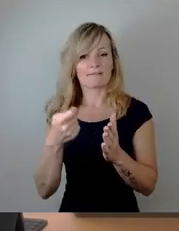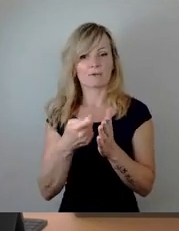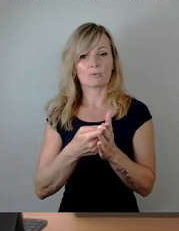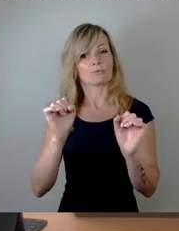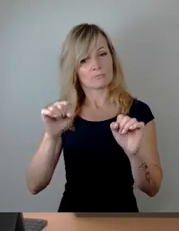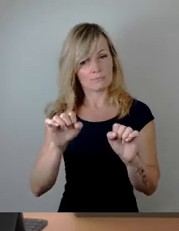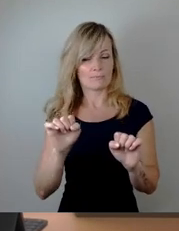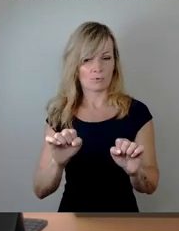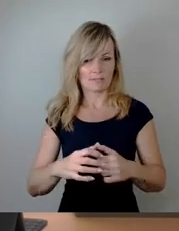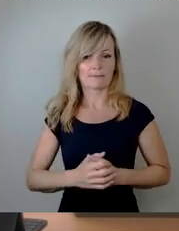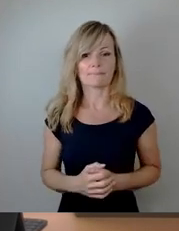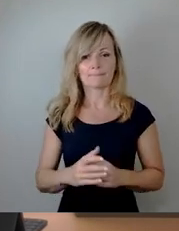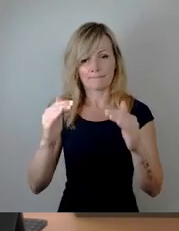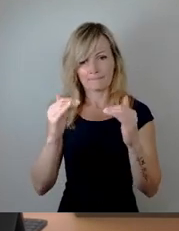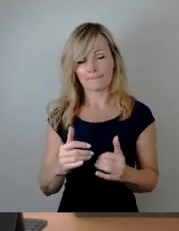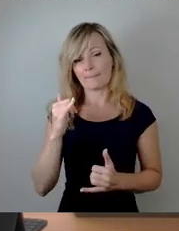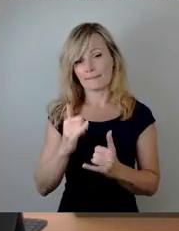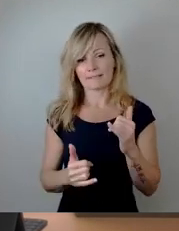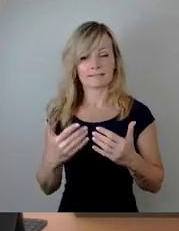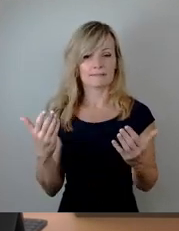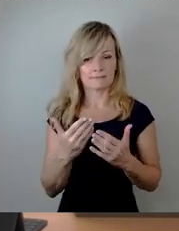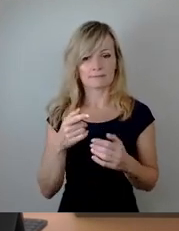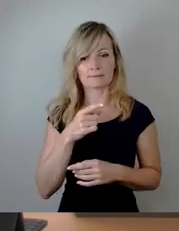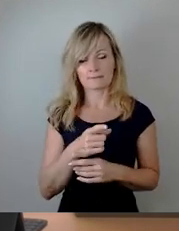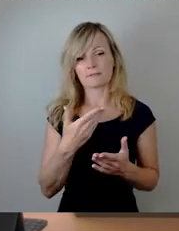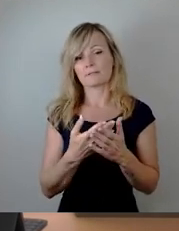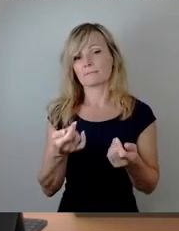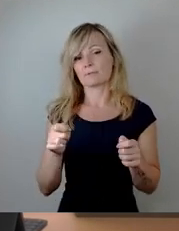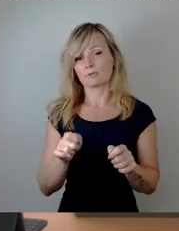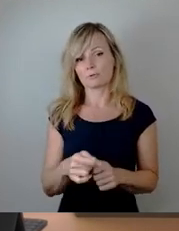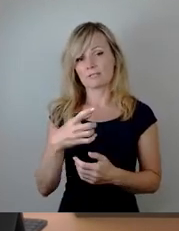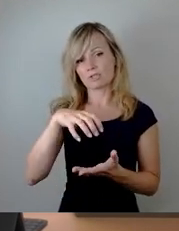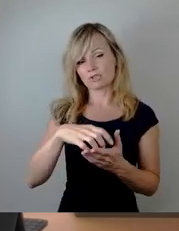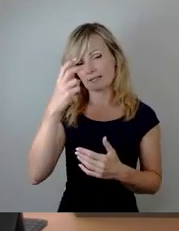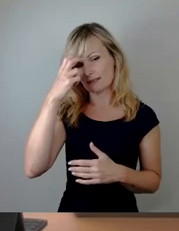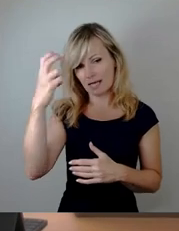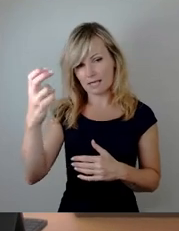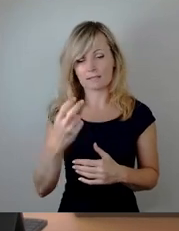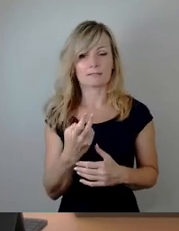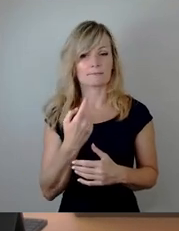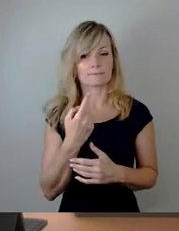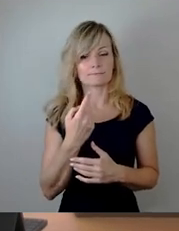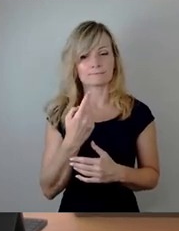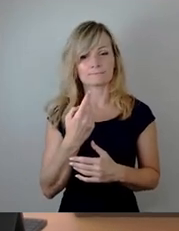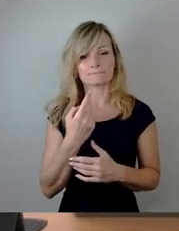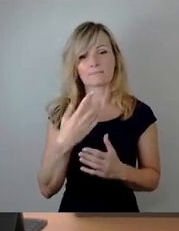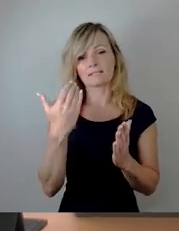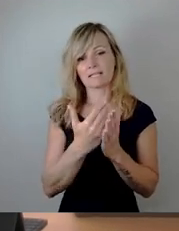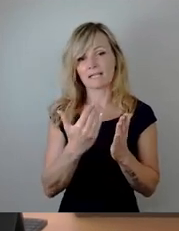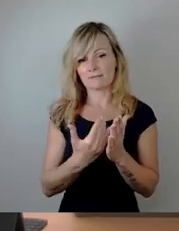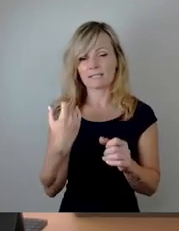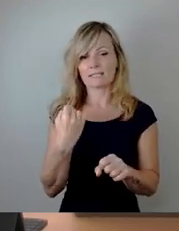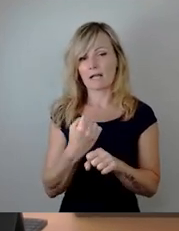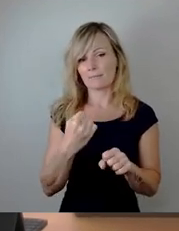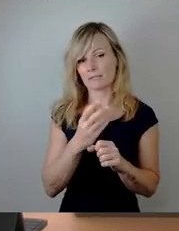Und last but not least ist der folgende Beschluss gefasst worden. Der Stadtrat nimmt den tariflichen